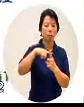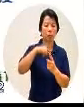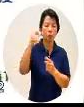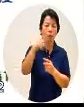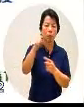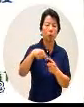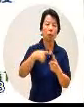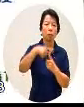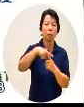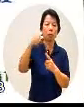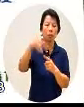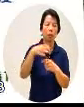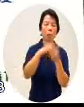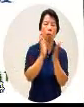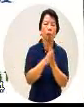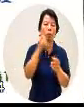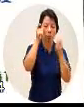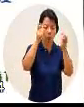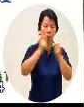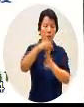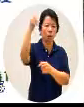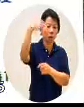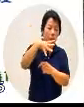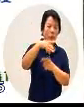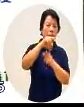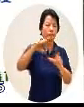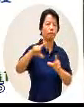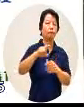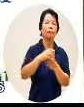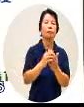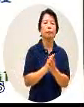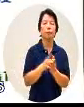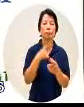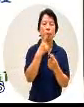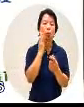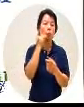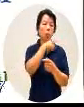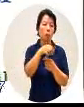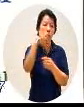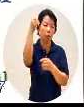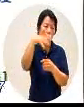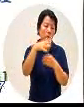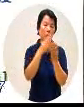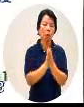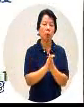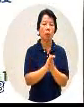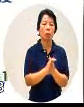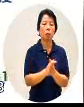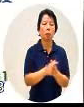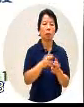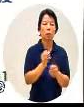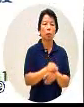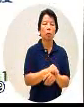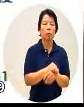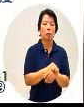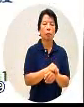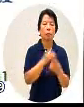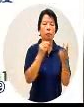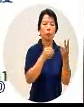對高雄的日照我們說高雄的太陽很大那你的日照呢大概是三點六小時這是